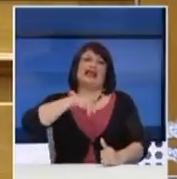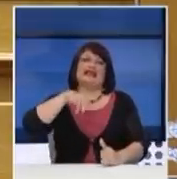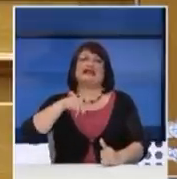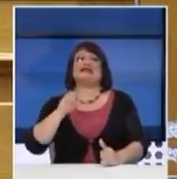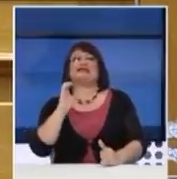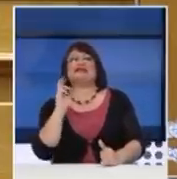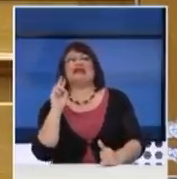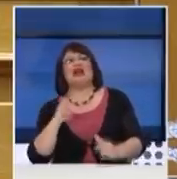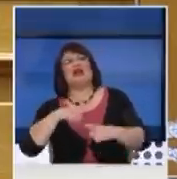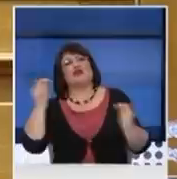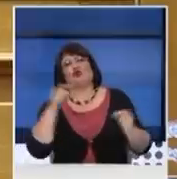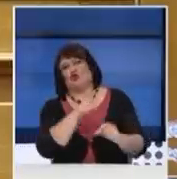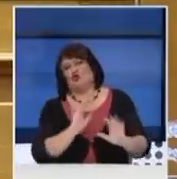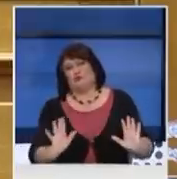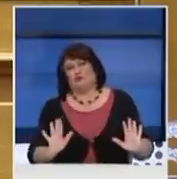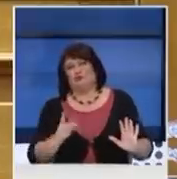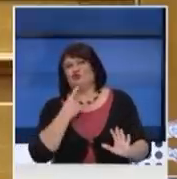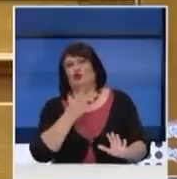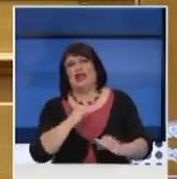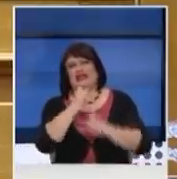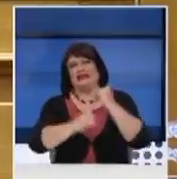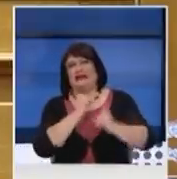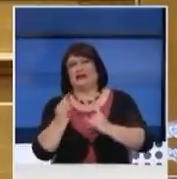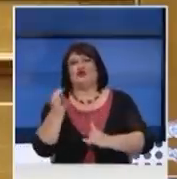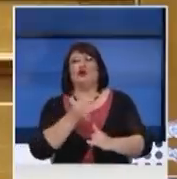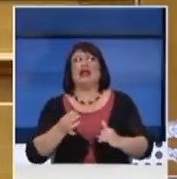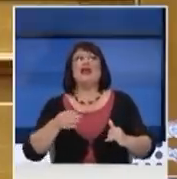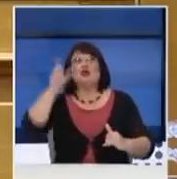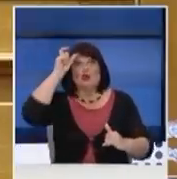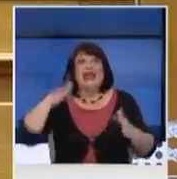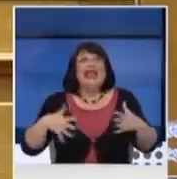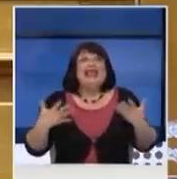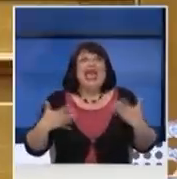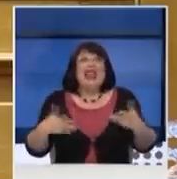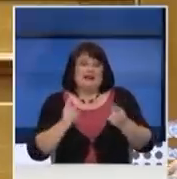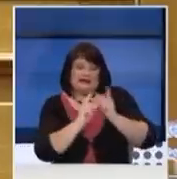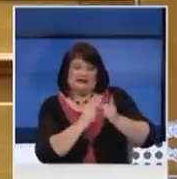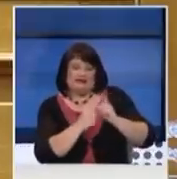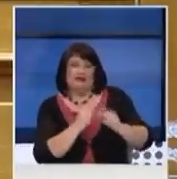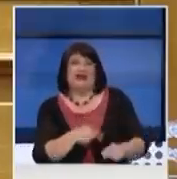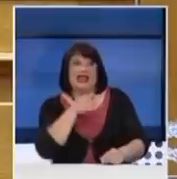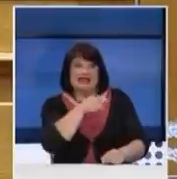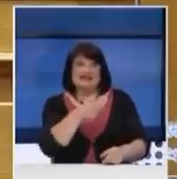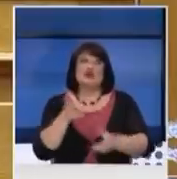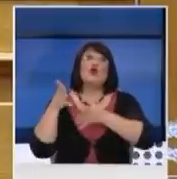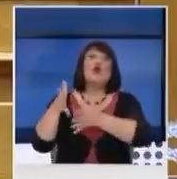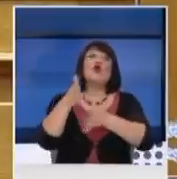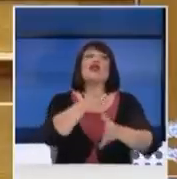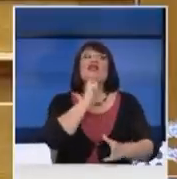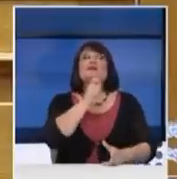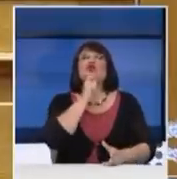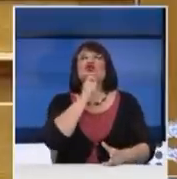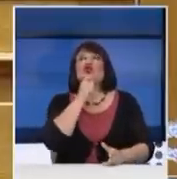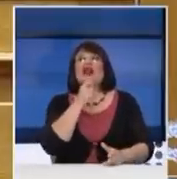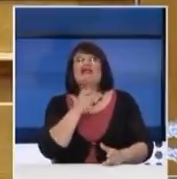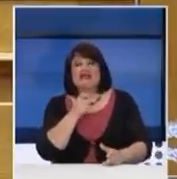Πρακτορείο Ειδήσεων και από το Ανατολή το Τουρκικό. Αυτό λέει η Τουρκία. Χαίρεται για τη συμφωνία. Εξαπατάτε τον κόσμο με τους δημοσιογράφους των